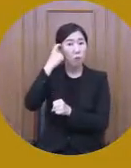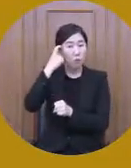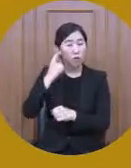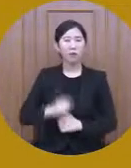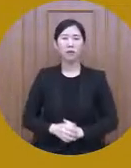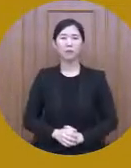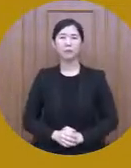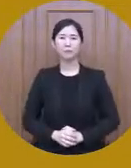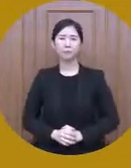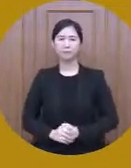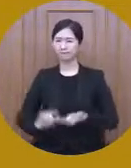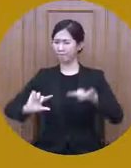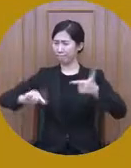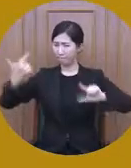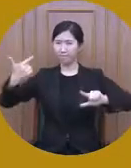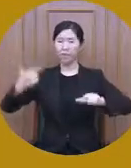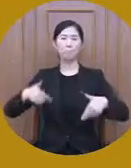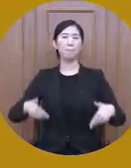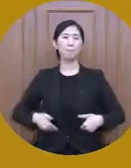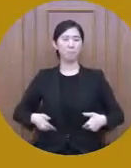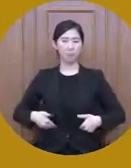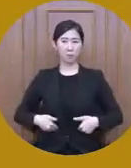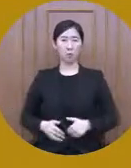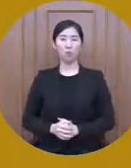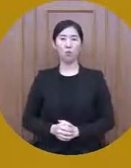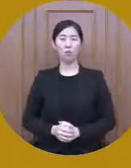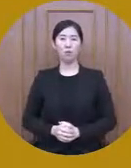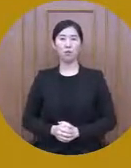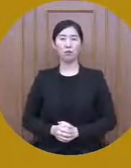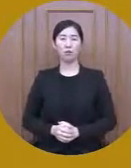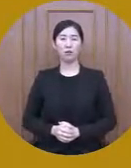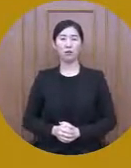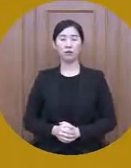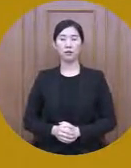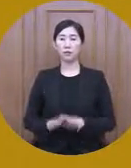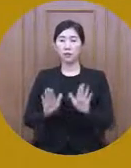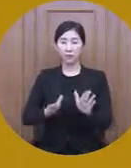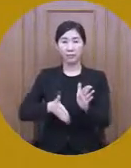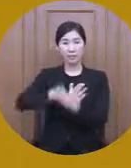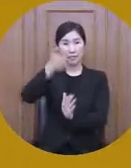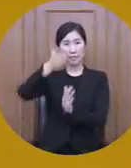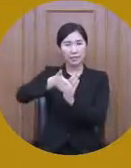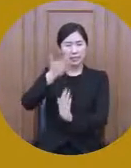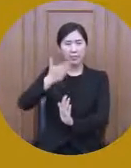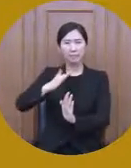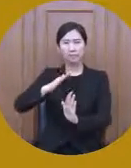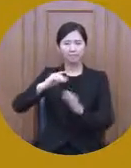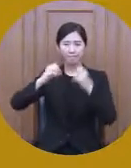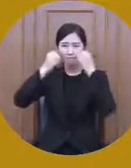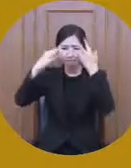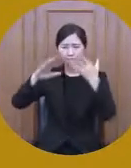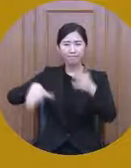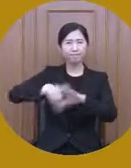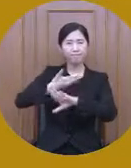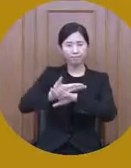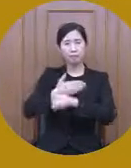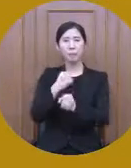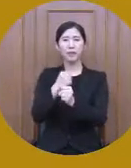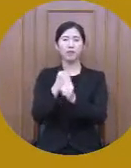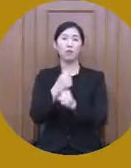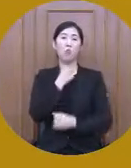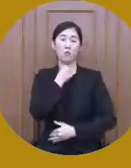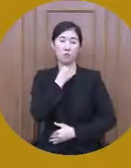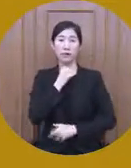걸 만들어야 되는 거예요. 완전히 다른 거예요. 완전히 다른 도시를 만드셔야 돼요. 그런 얘기 들었어요. 지금 여기 보행자 전용다리를 만든다고